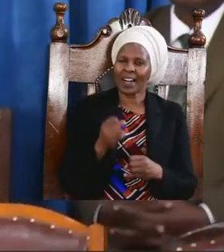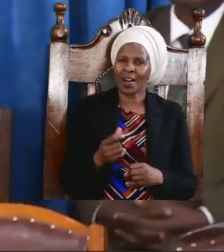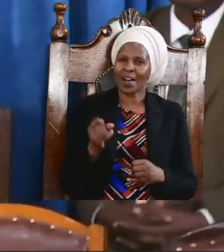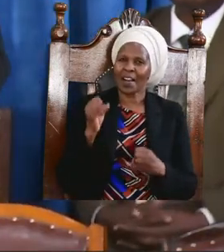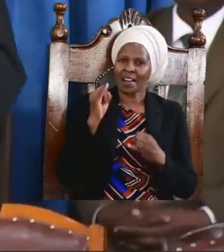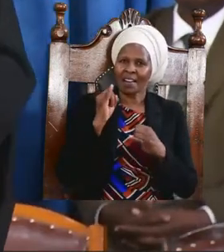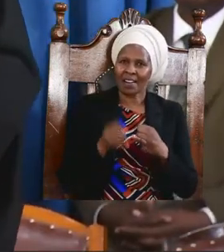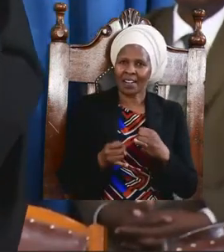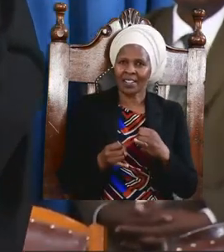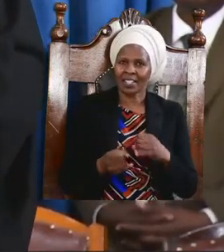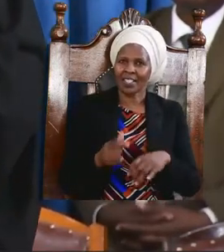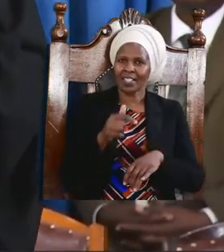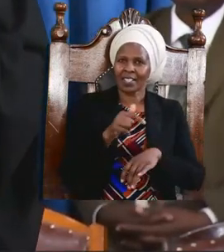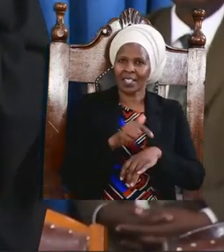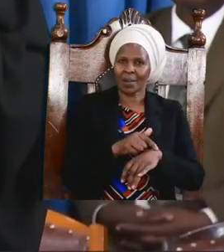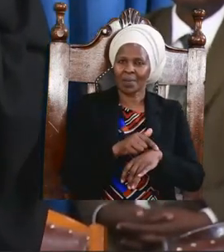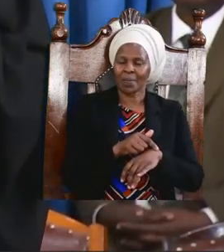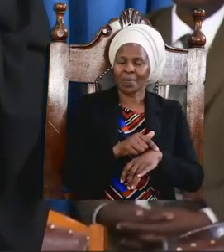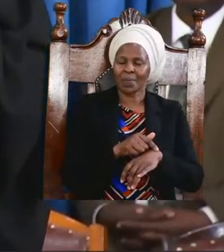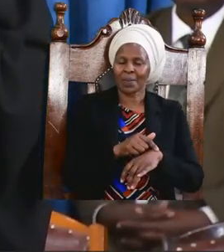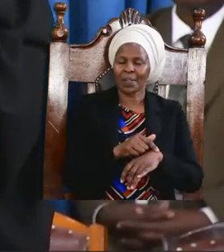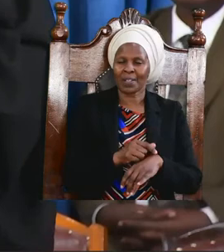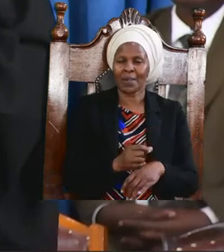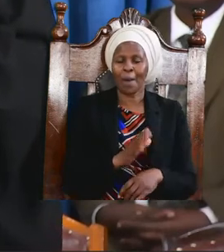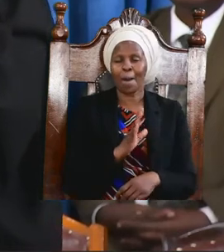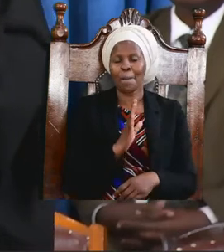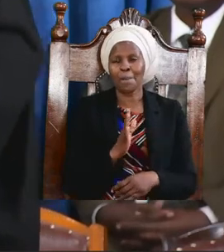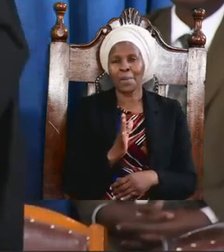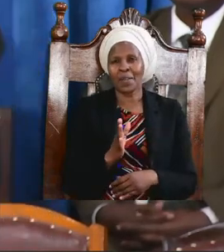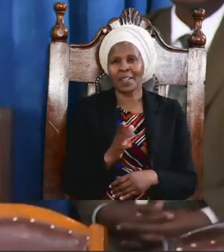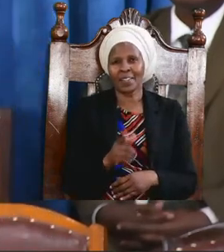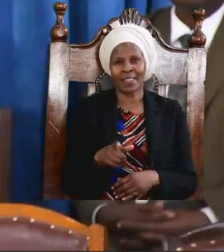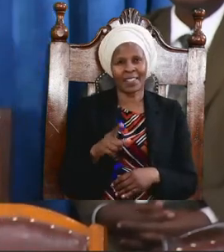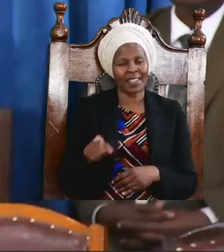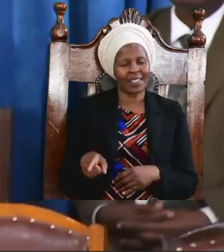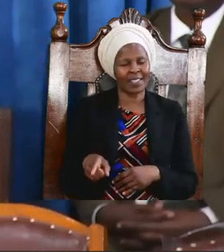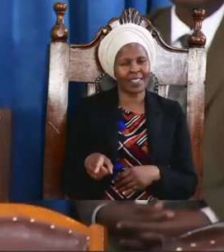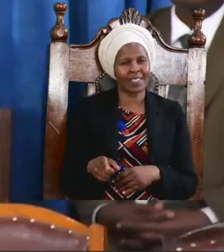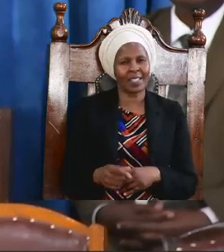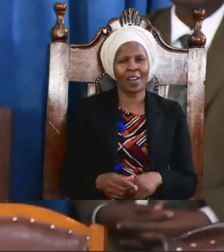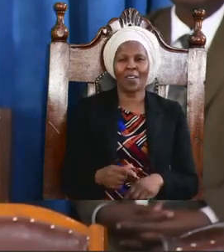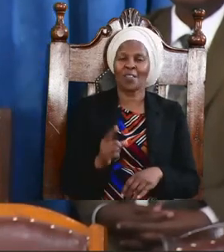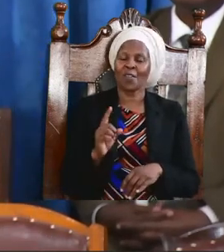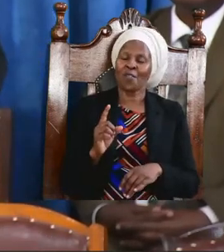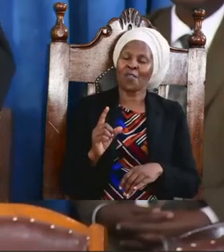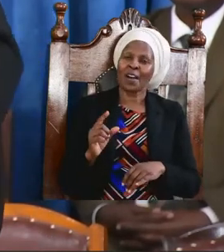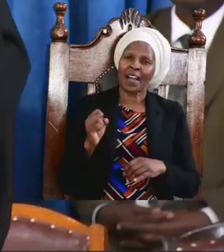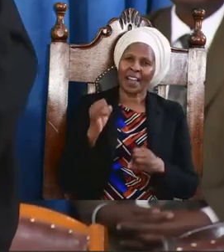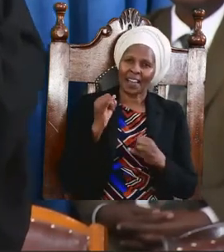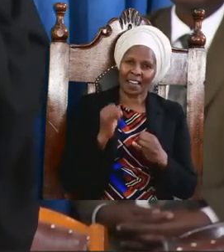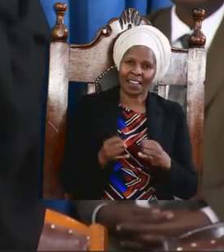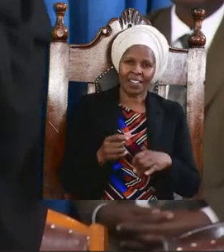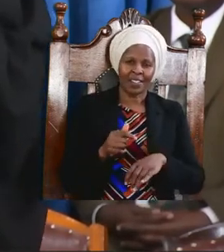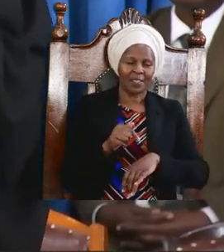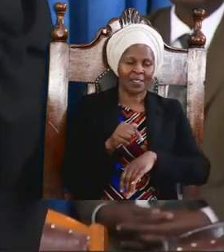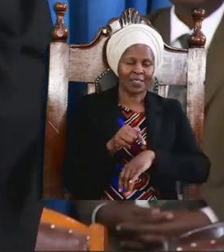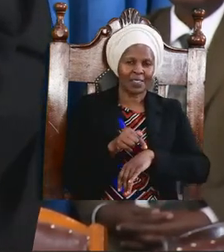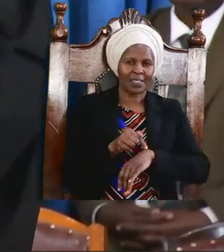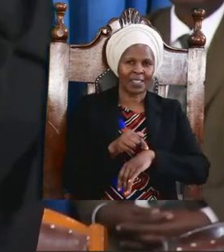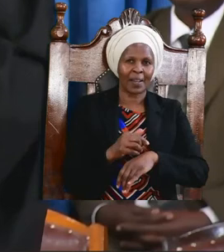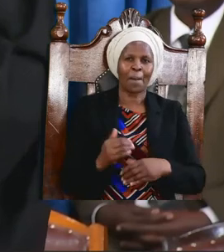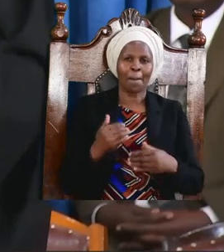it will be the new Jerusalem. Hii ilikuwa Yerusalemu kuingia yake mara ya mwisho. The